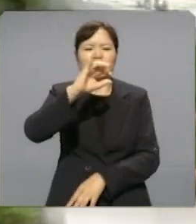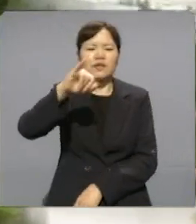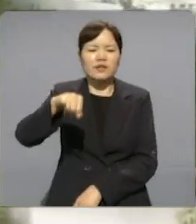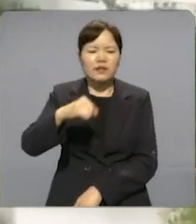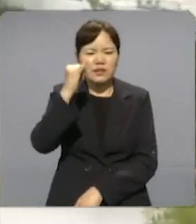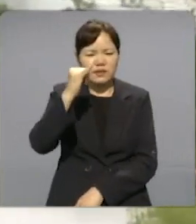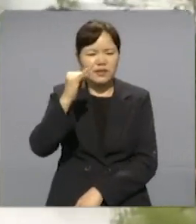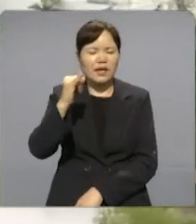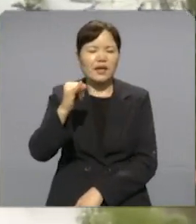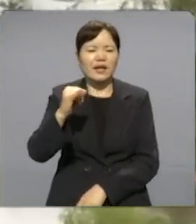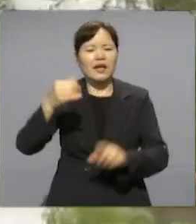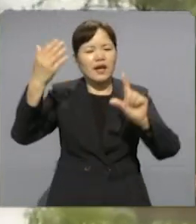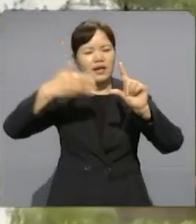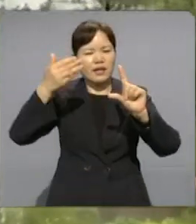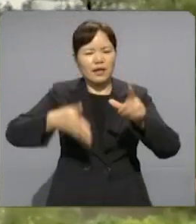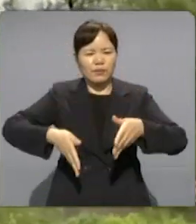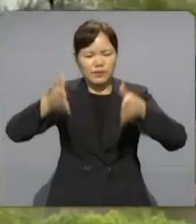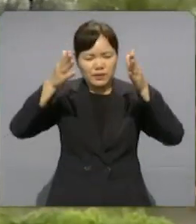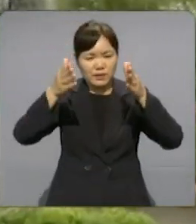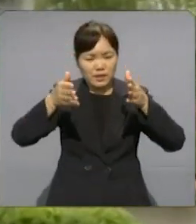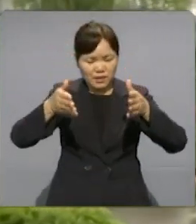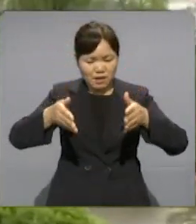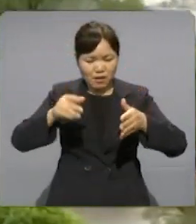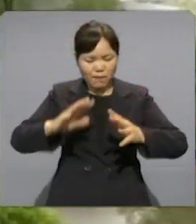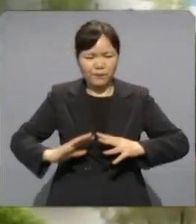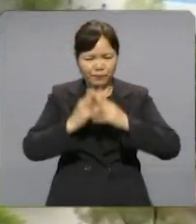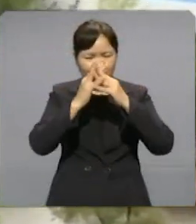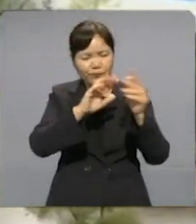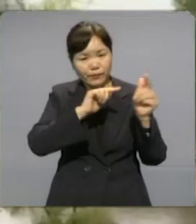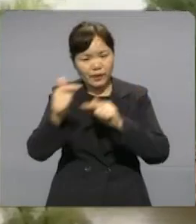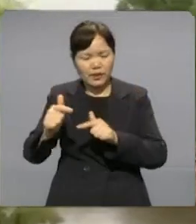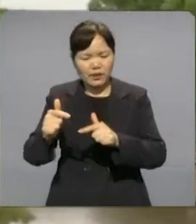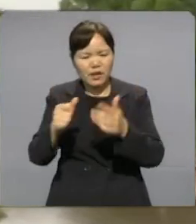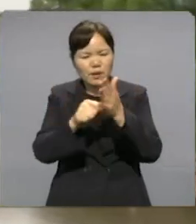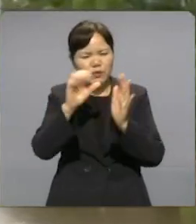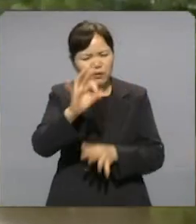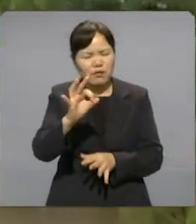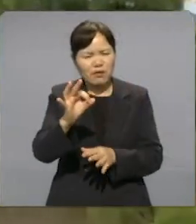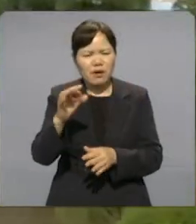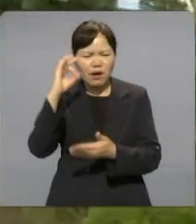공사가 원자재 가격과 인건비 상승 여파로 일시 중단했습니다.